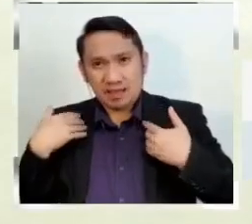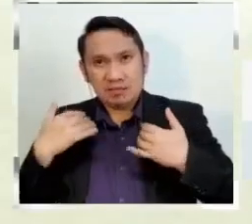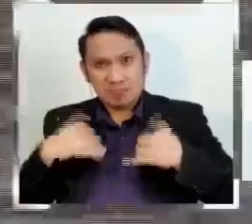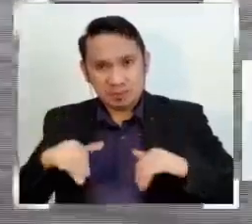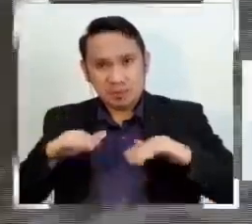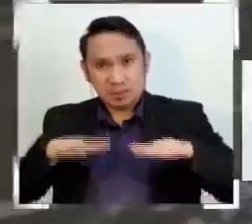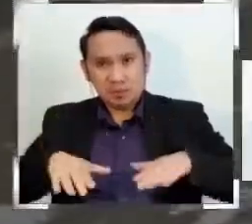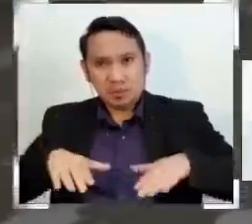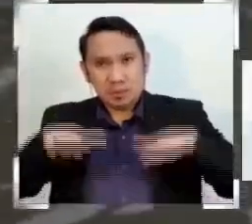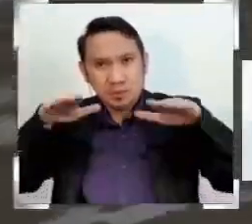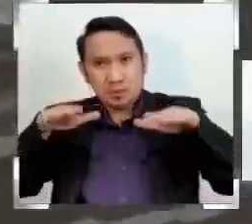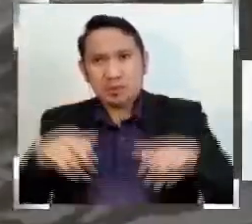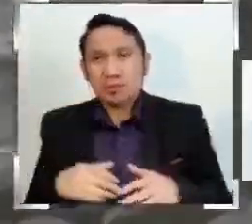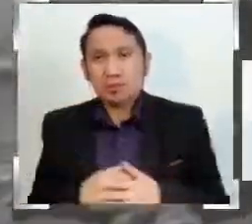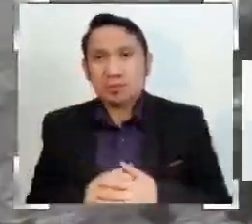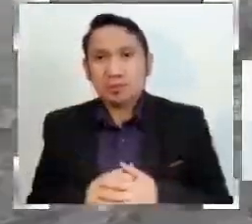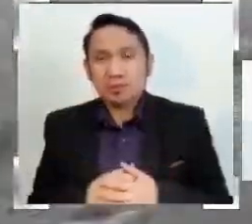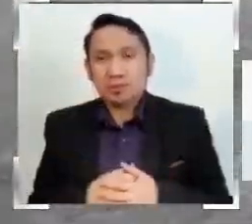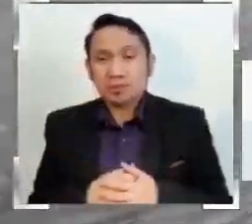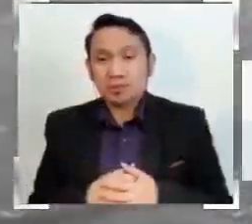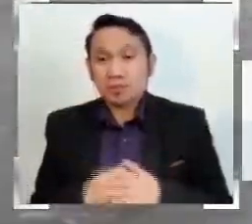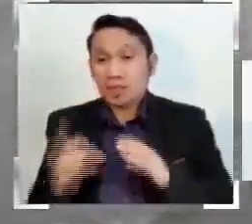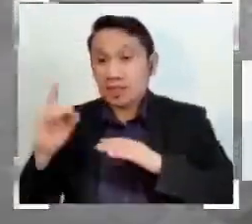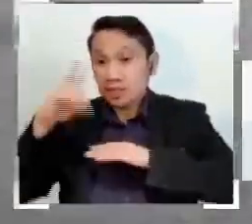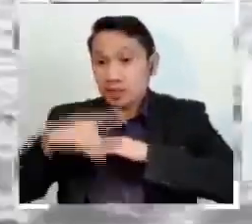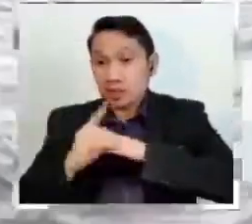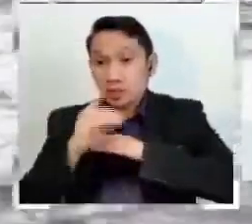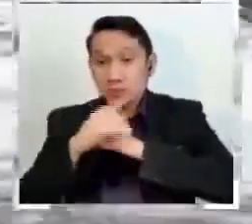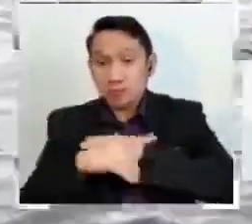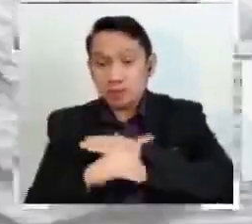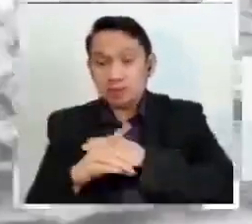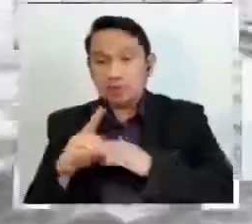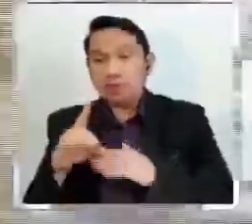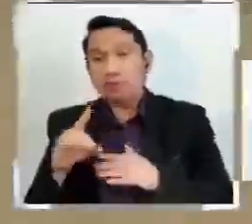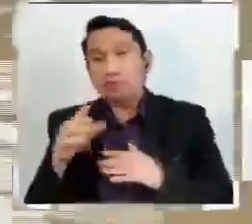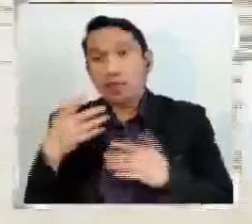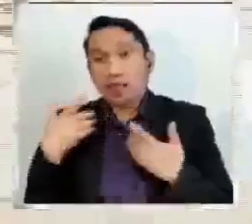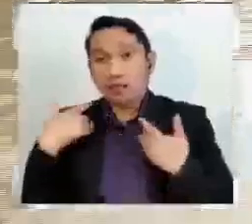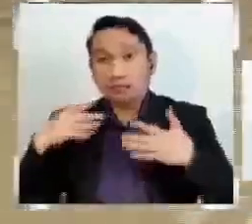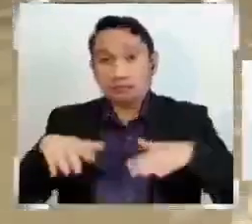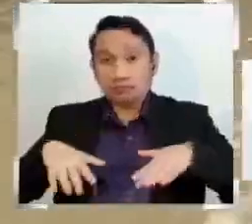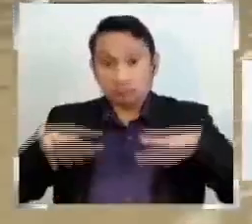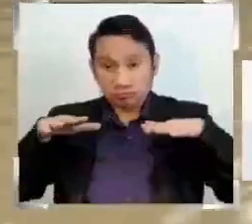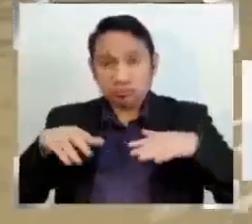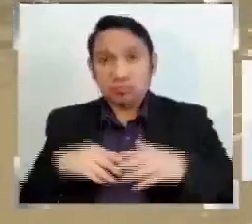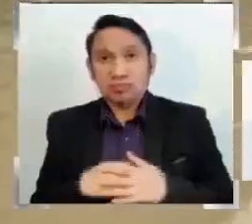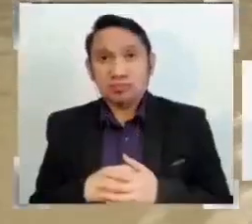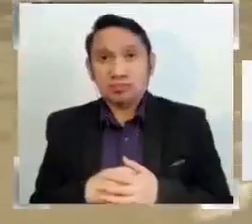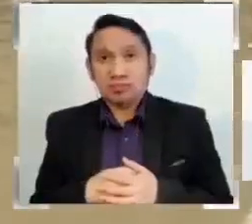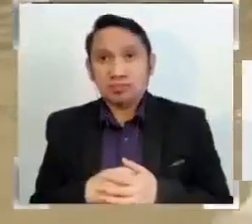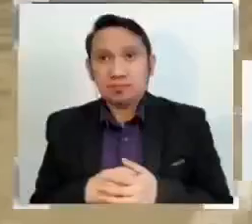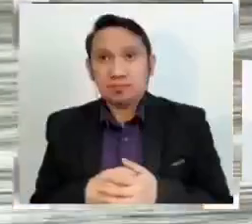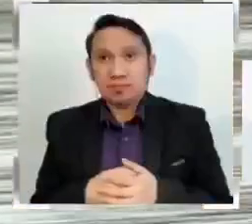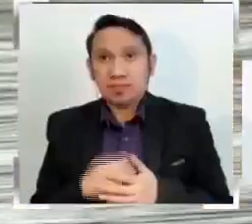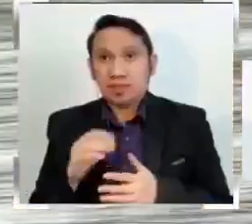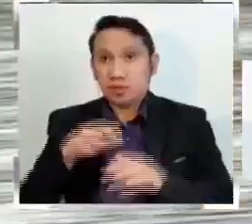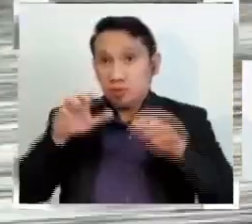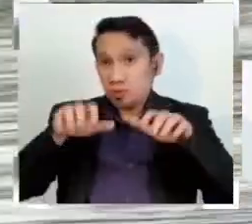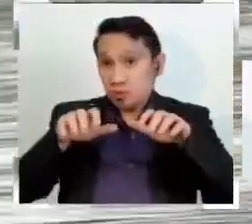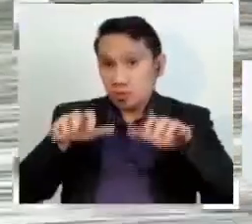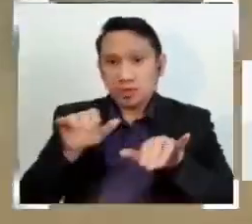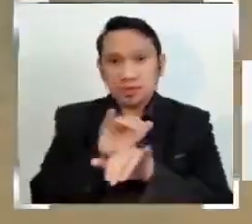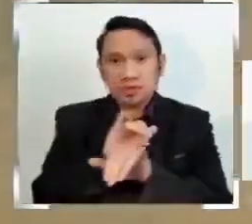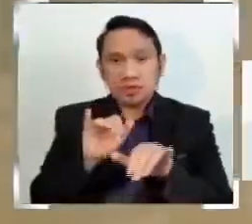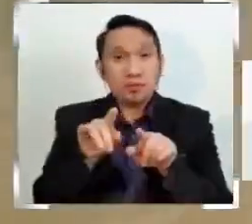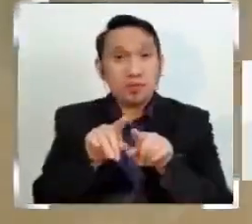at ilog. Sa Dagupan City, sumabay sa bahang dala ng pag-ulan ang high tide. Sabay na ulan at high tide din ang nagpabaha